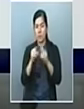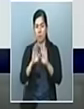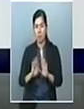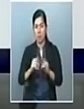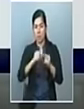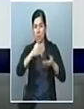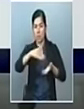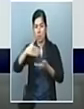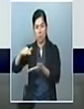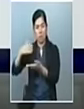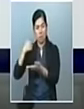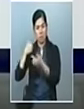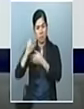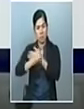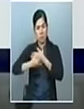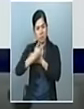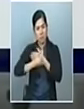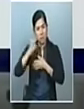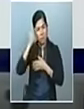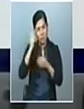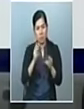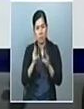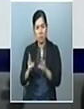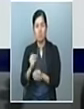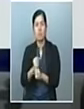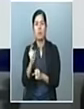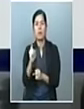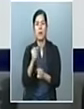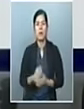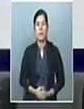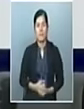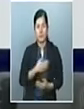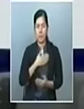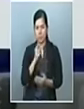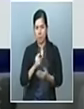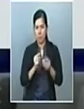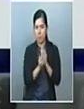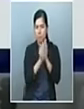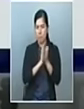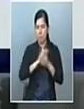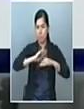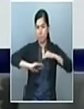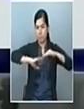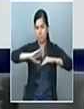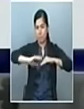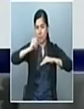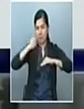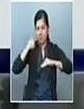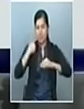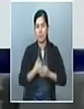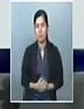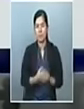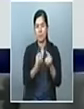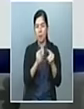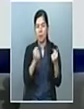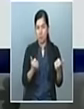ให้ตลาดข้างนอกเขารู้จักเราด้วยตรงนั้นเนี่ยเป็นสิ่งที่คงต้องพัฒนาแต่ถามว่าแพลตฟอร์มหรือว่าสิ่งที่เร